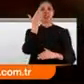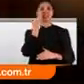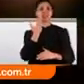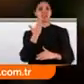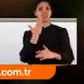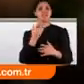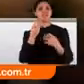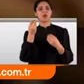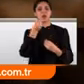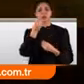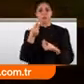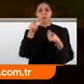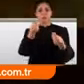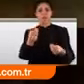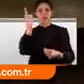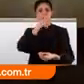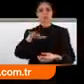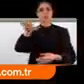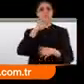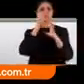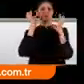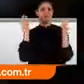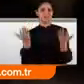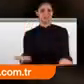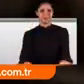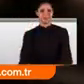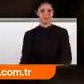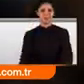kafe sahibinin yemek önerileriyle yerine geldi. Karnın gaz mıydı?